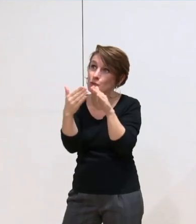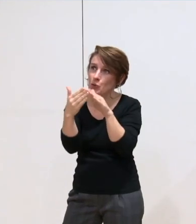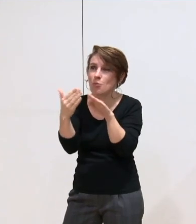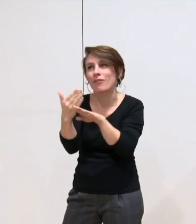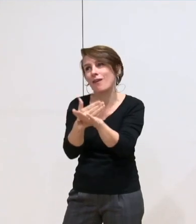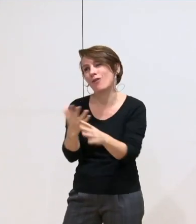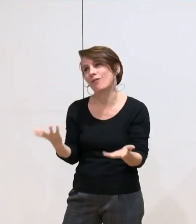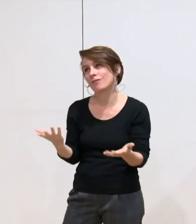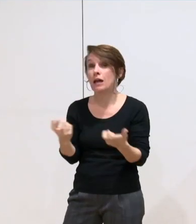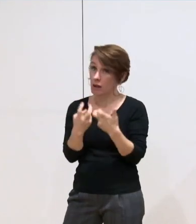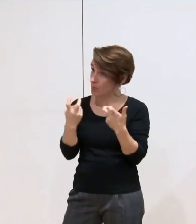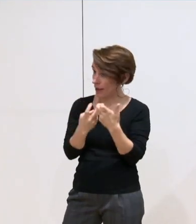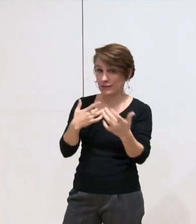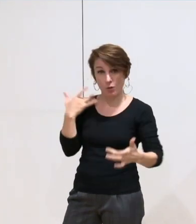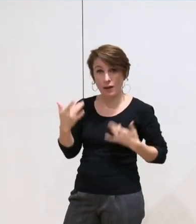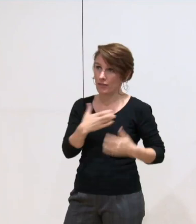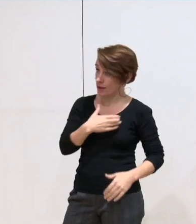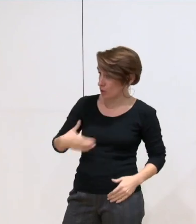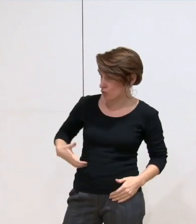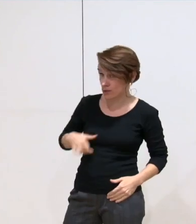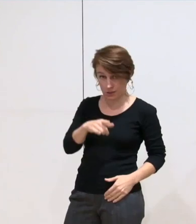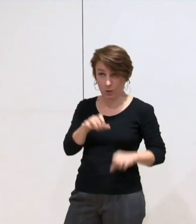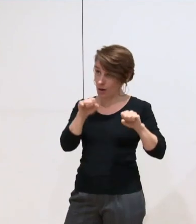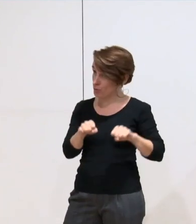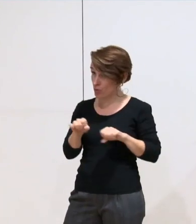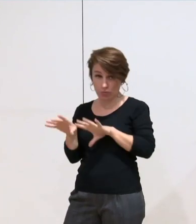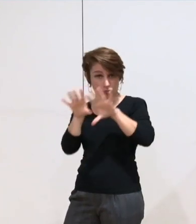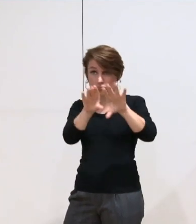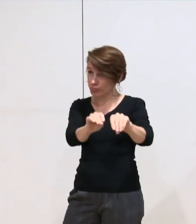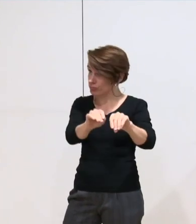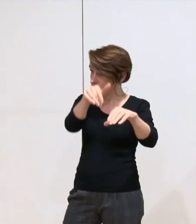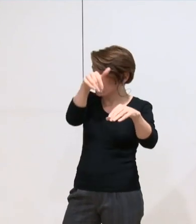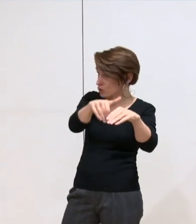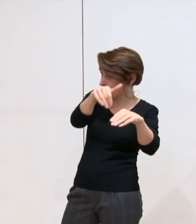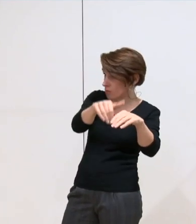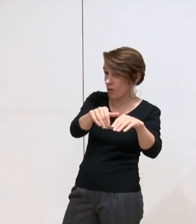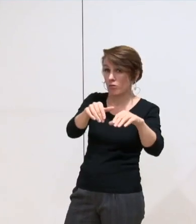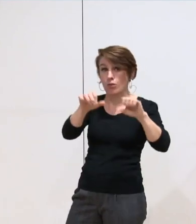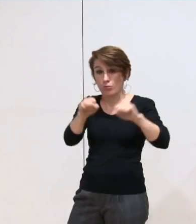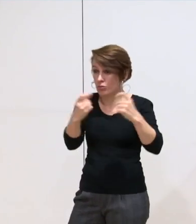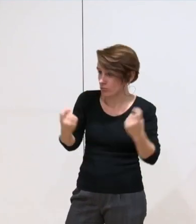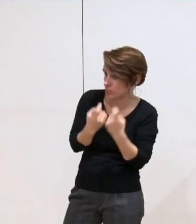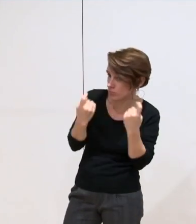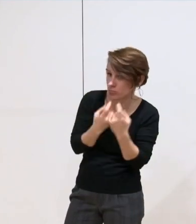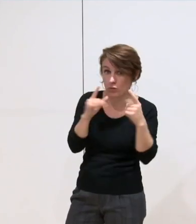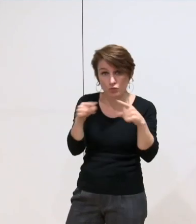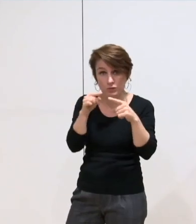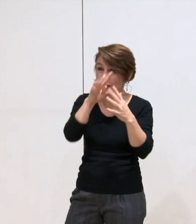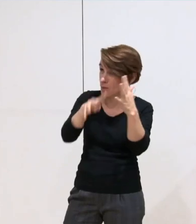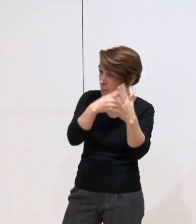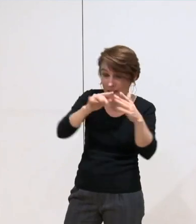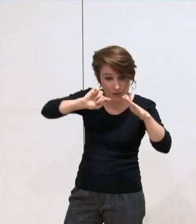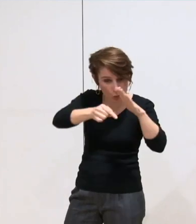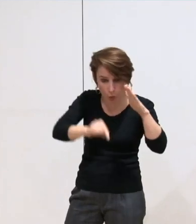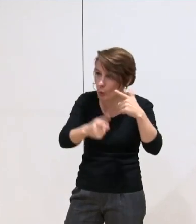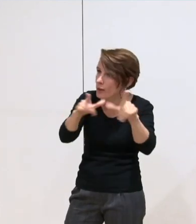Le théâtre municipal, par exemple, ouvre ses portes aux pratiques maintenant et a encore des créneaux. L'espace 600, par contre,